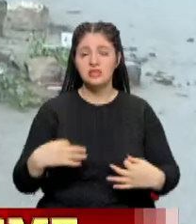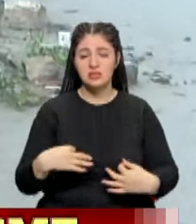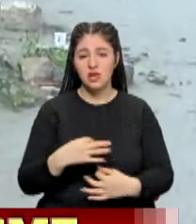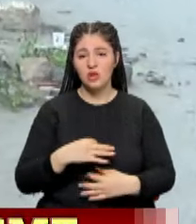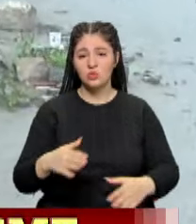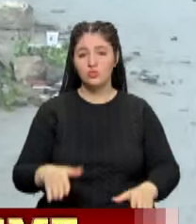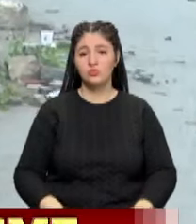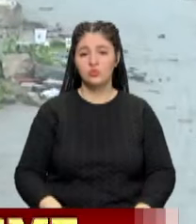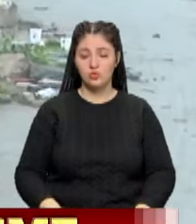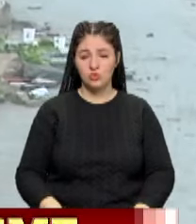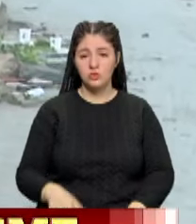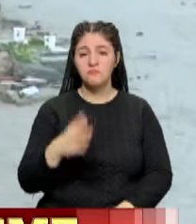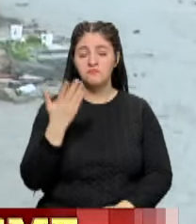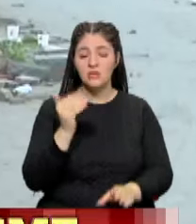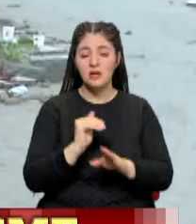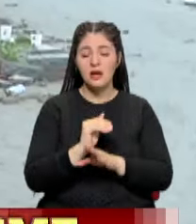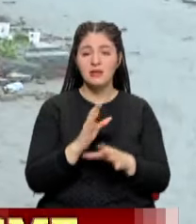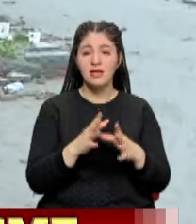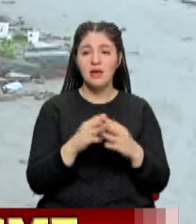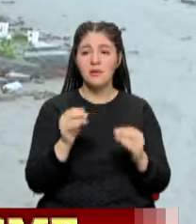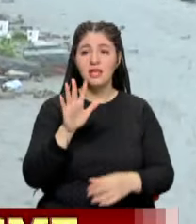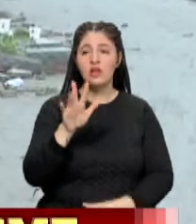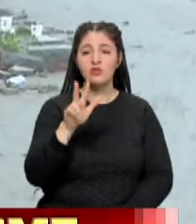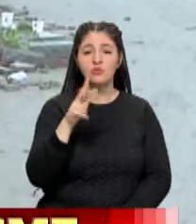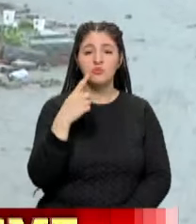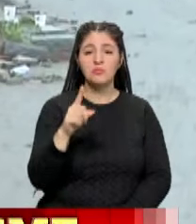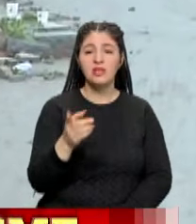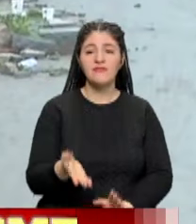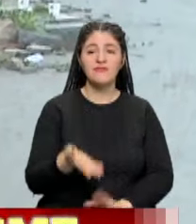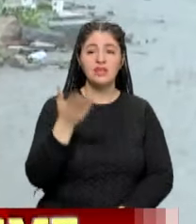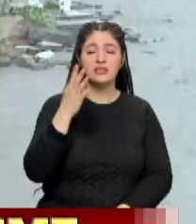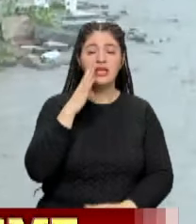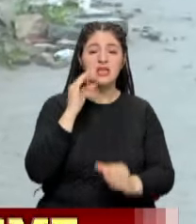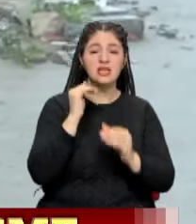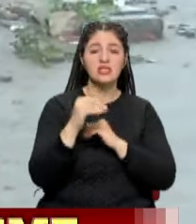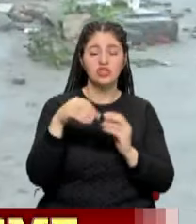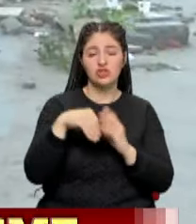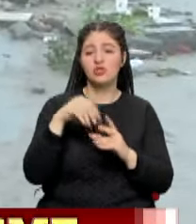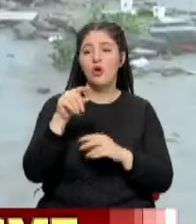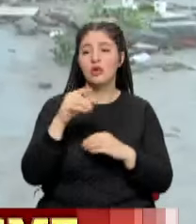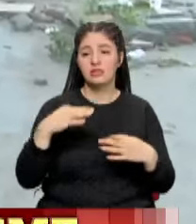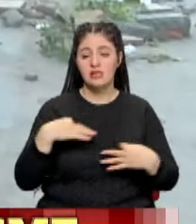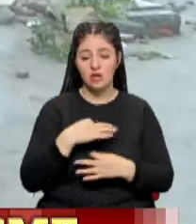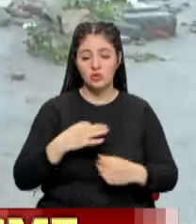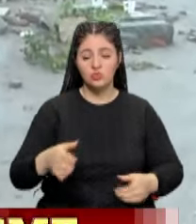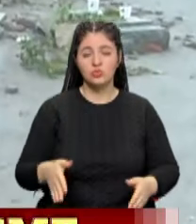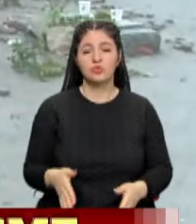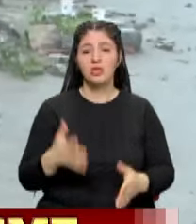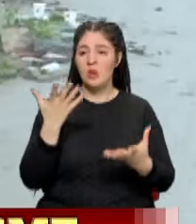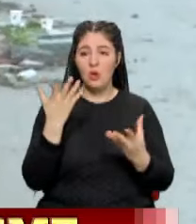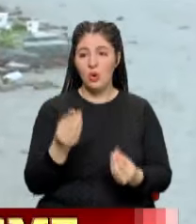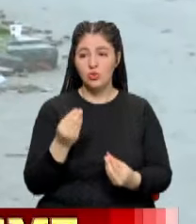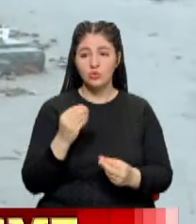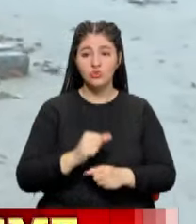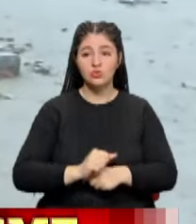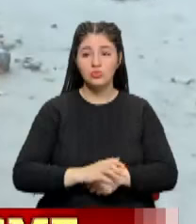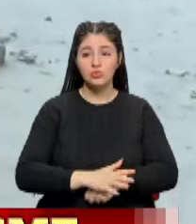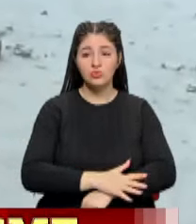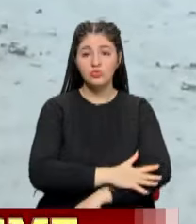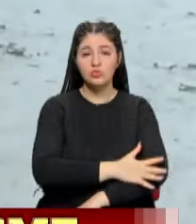duruşu. Hayatını kaybeden 53 binden fazla insan için o saygı duruşunda neler yaşandı?